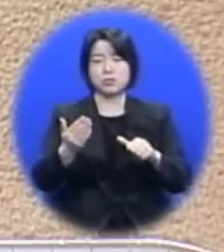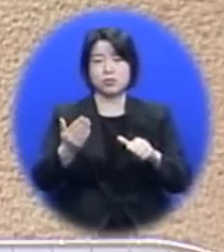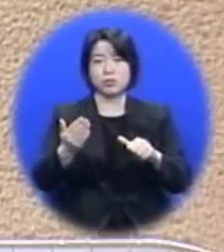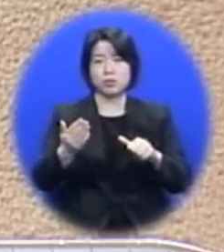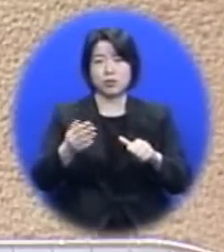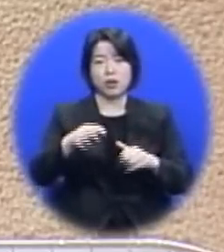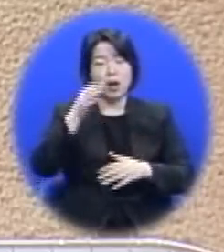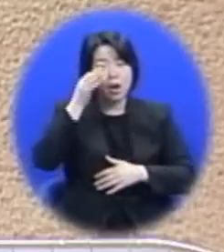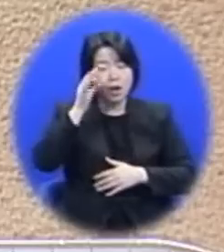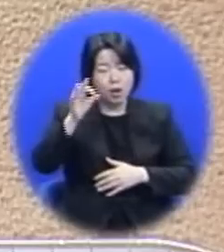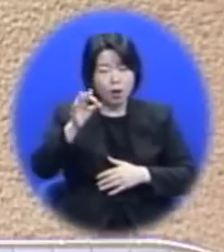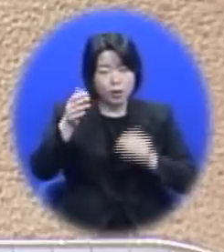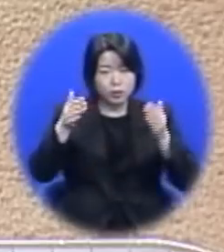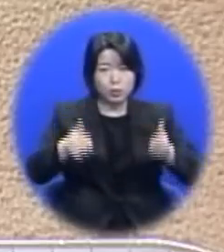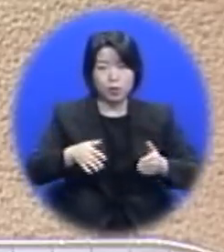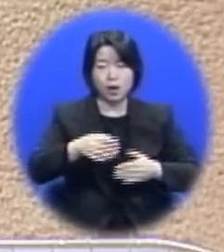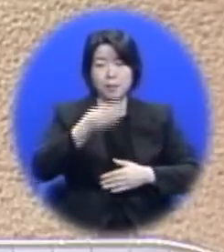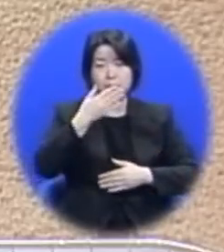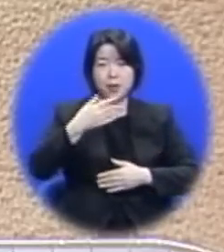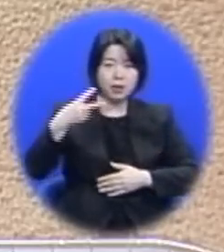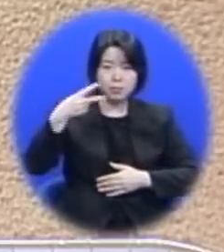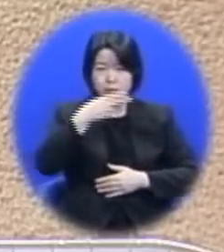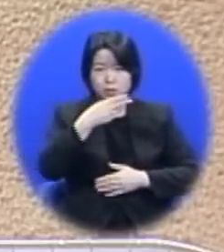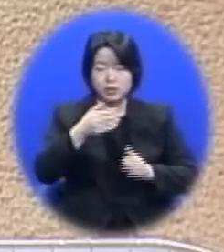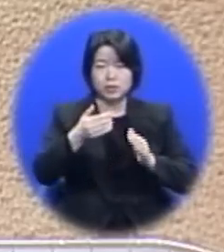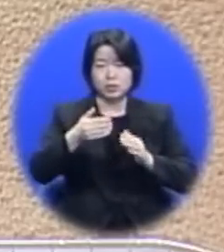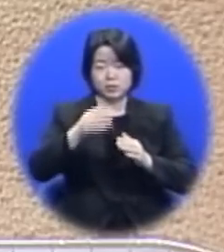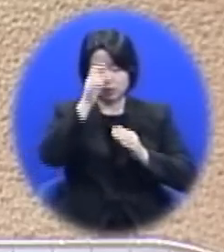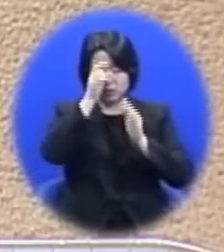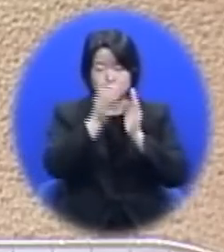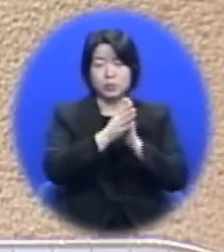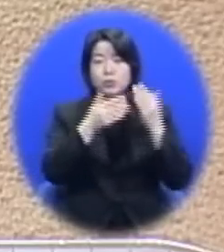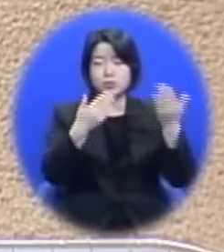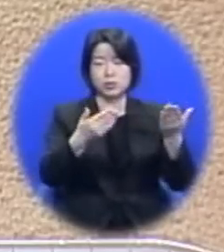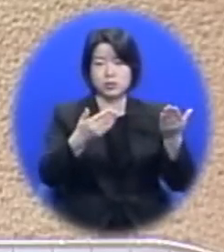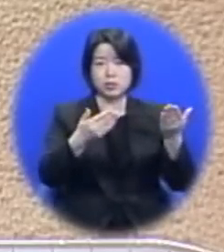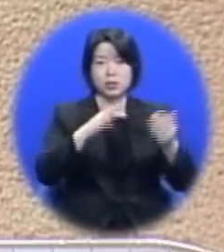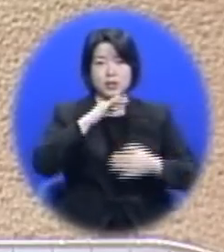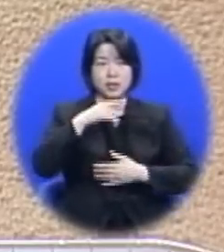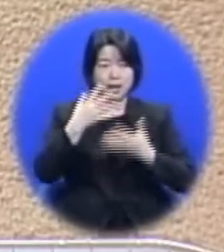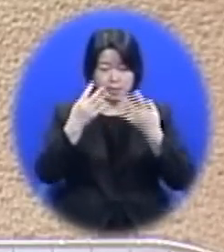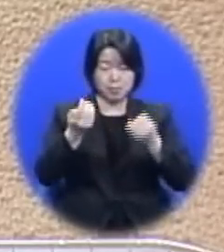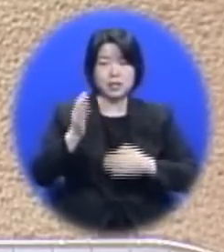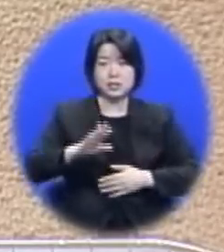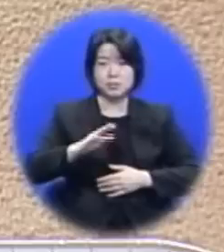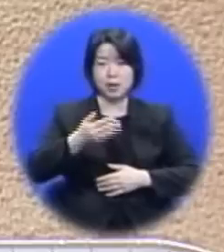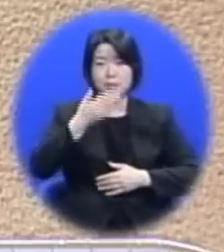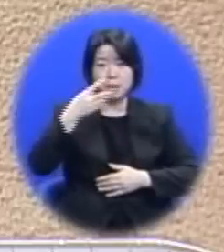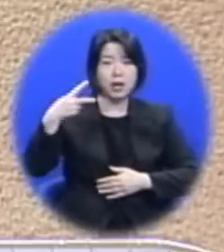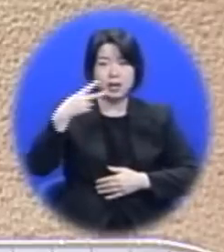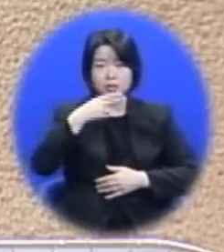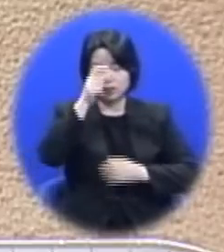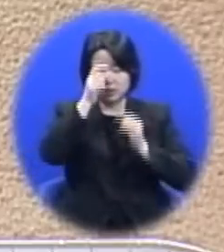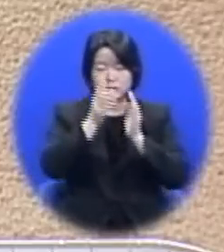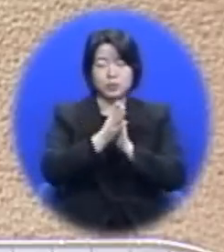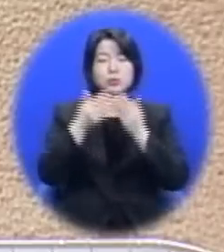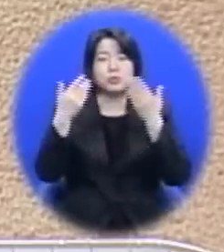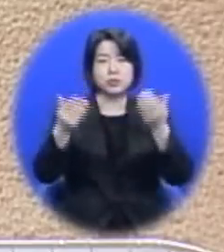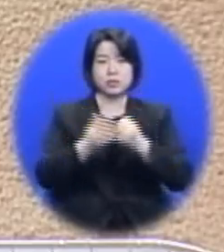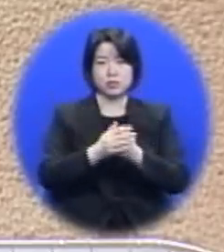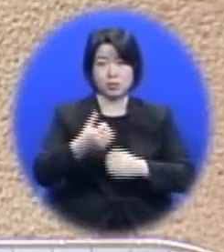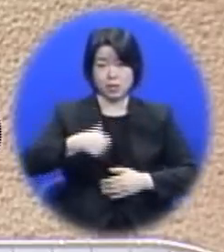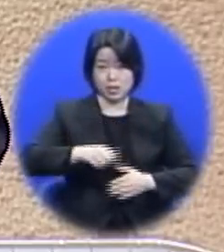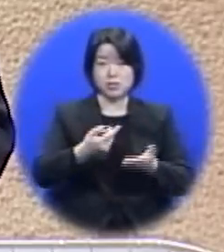열흘 동안 금식을 했음. 연세가 많으신데도 열흘 동안 금식을 했어요. 아들을 위해서.